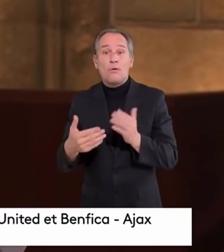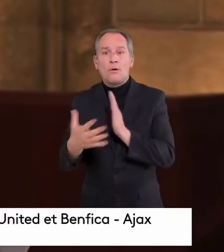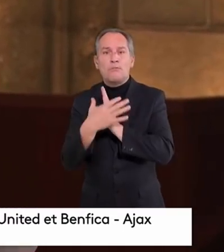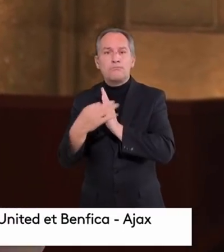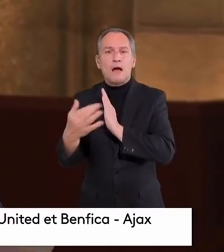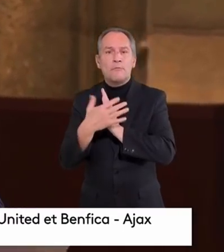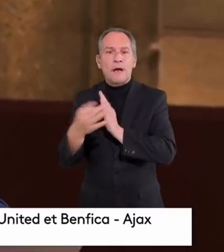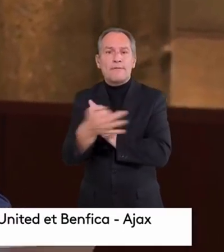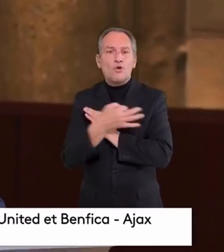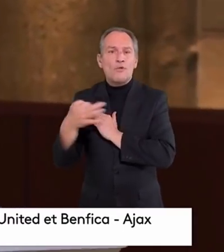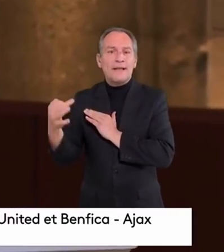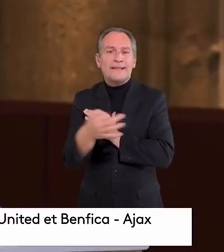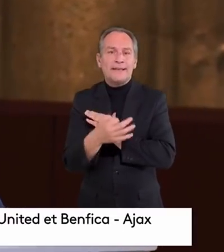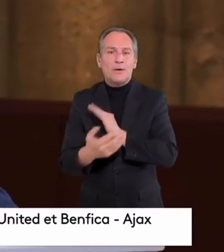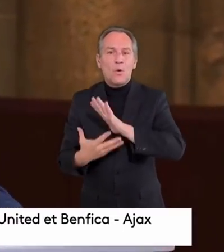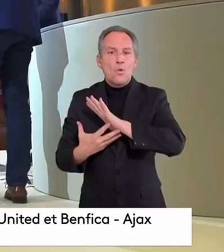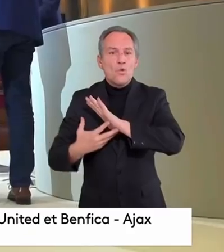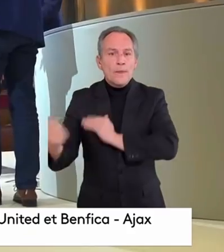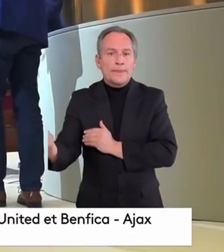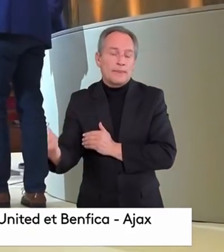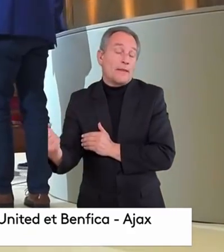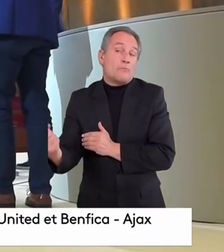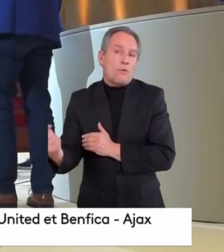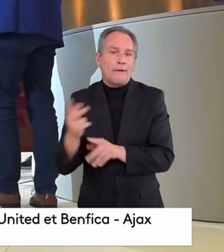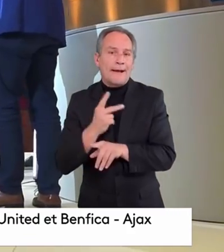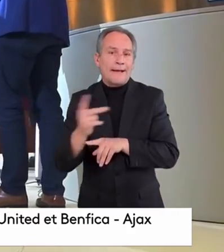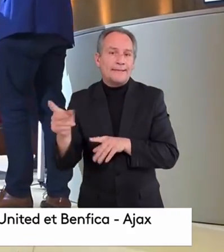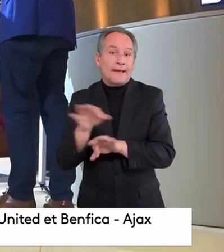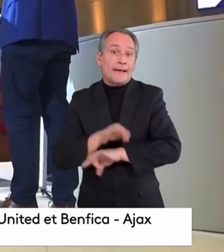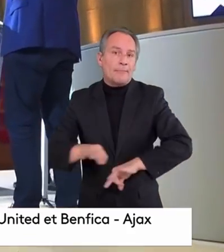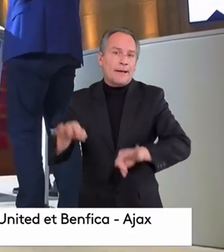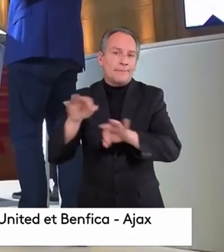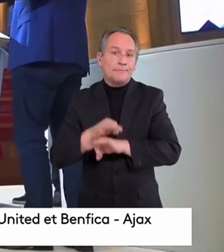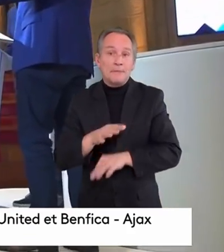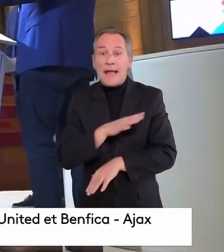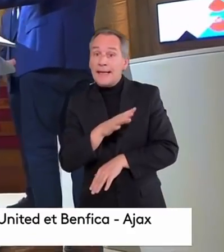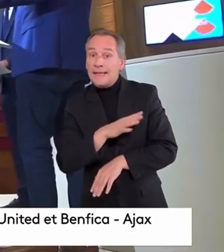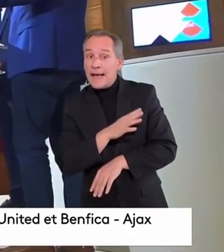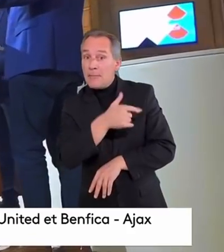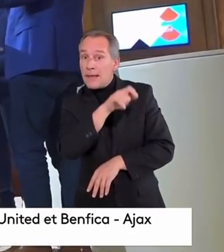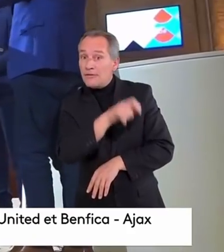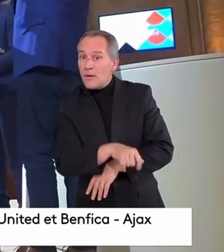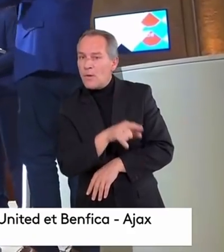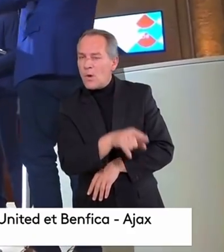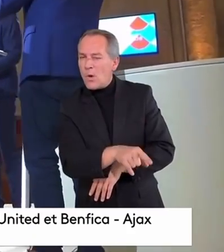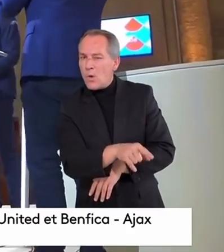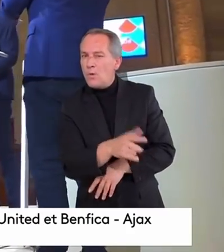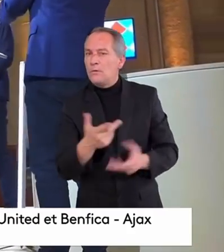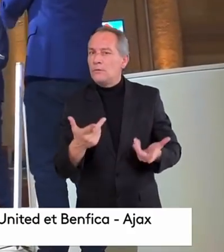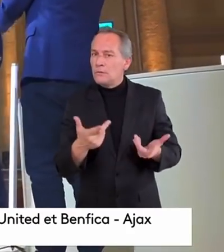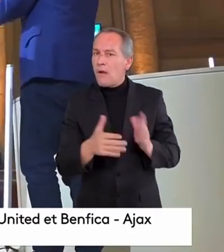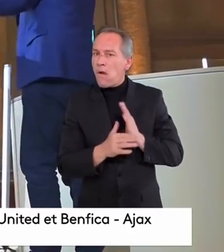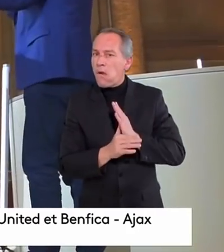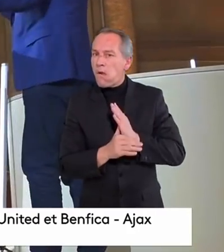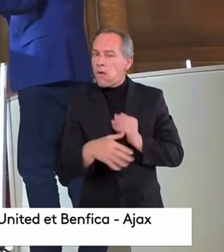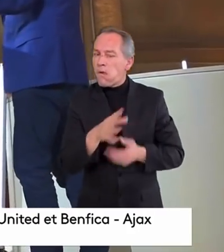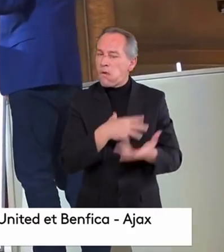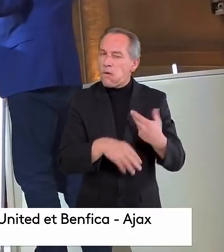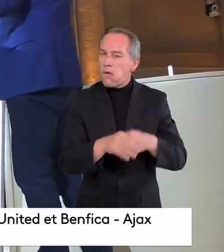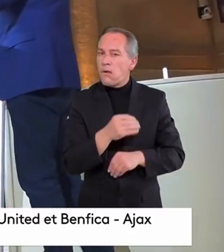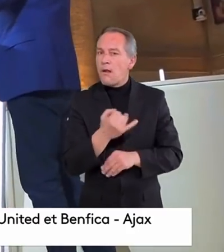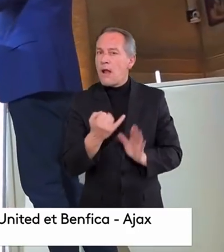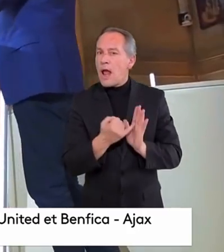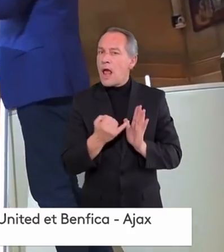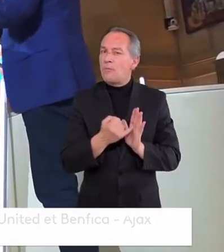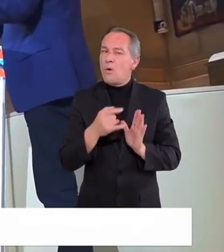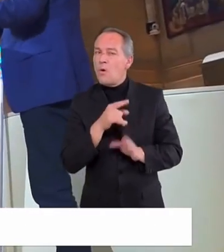risques. Mais il se trouve que d'autres n'ont pas ces pratiques-là. j'ai parlé de la fraude, de l'optimisation fiscale, et